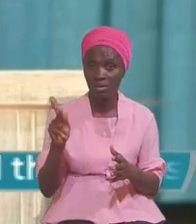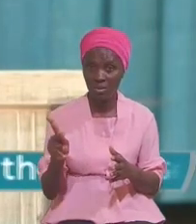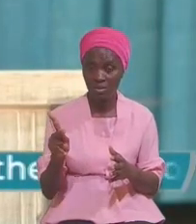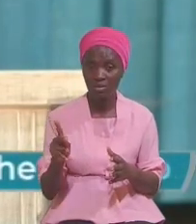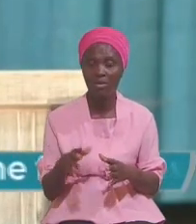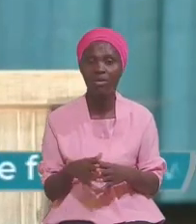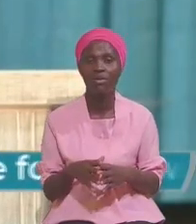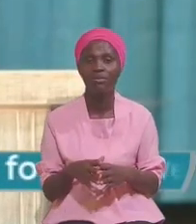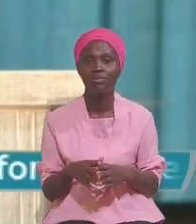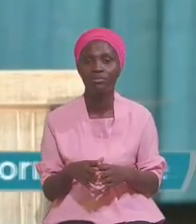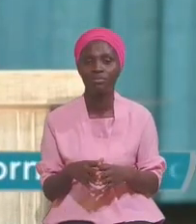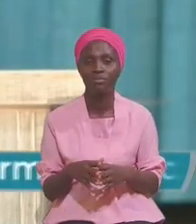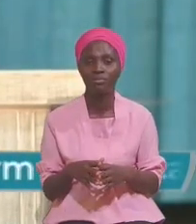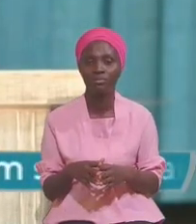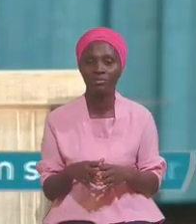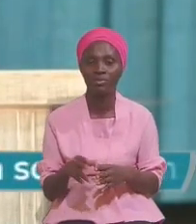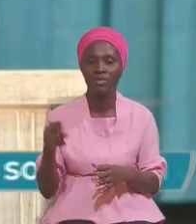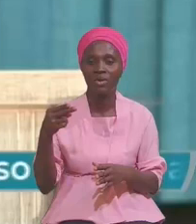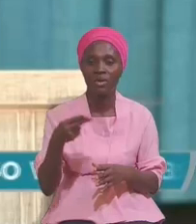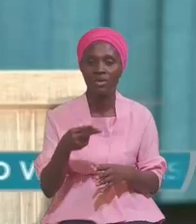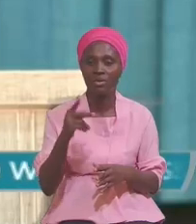soumettez cette fiche.